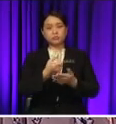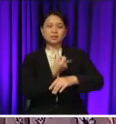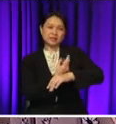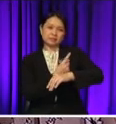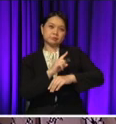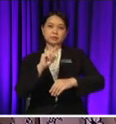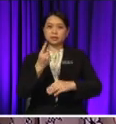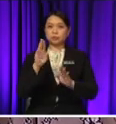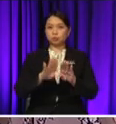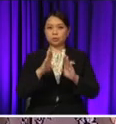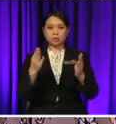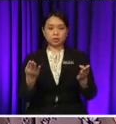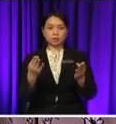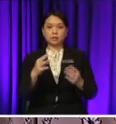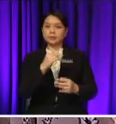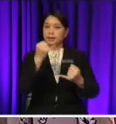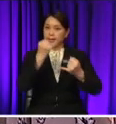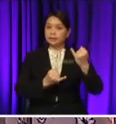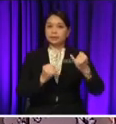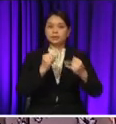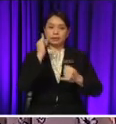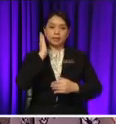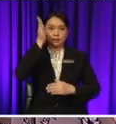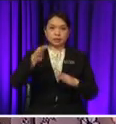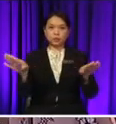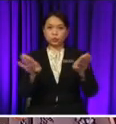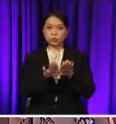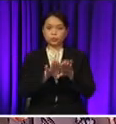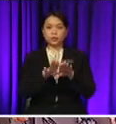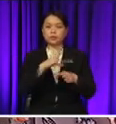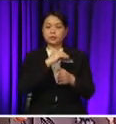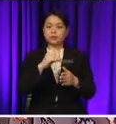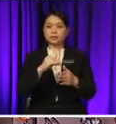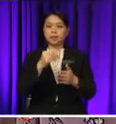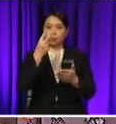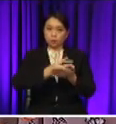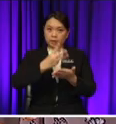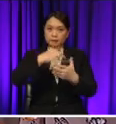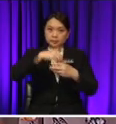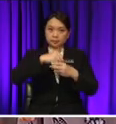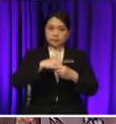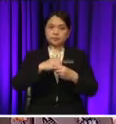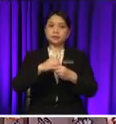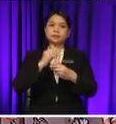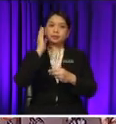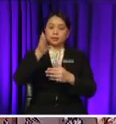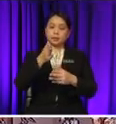untung Kasada untuk bersih akhirnya ditutup dan untuk besi itu dipindahkan ke ikuti pemilik